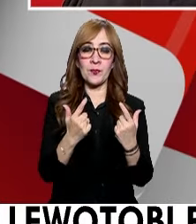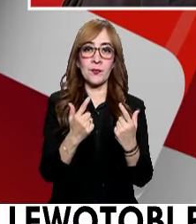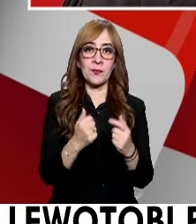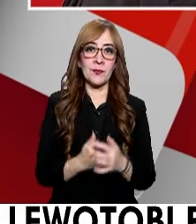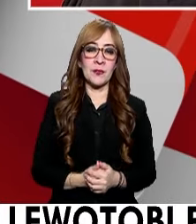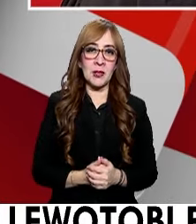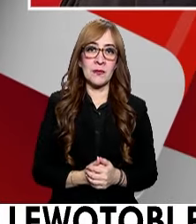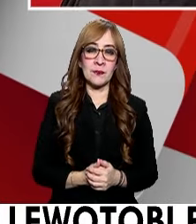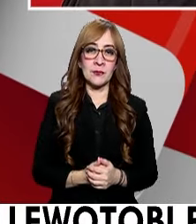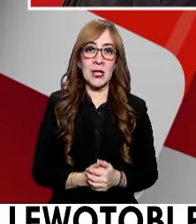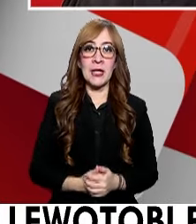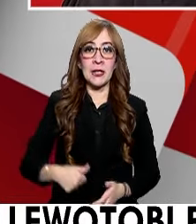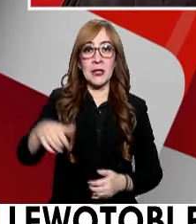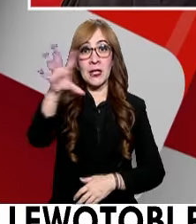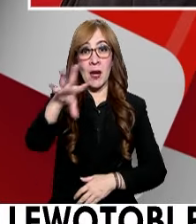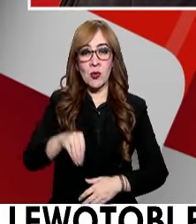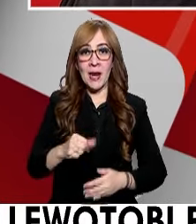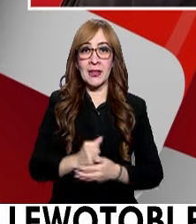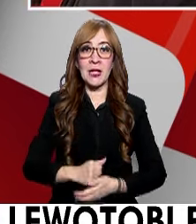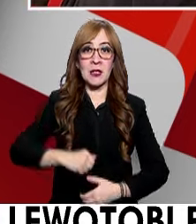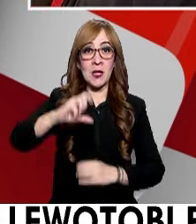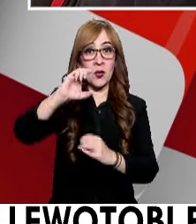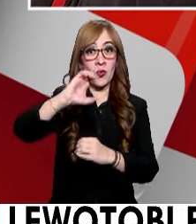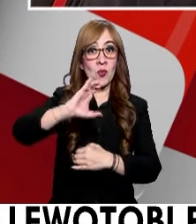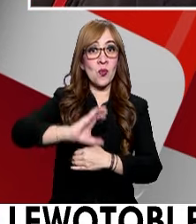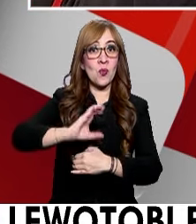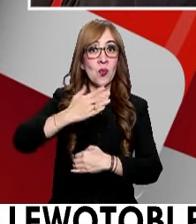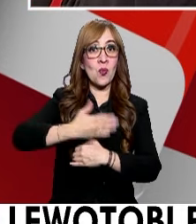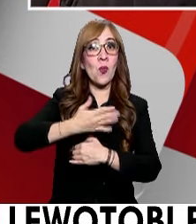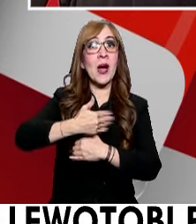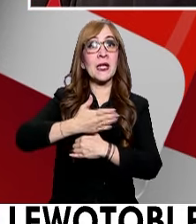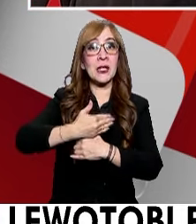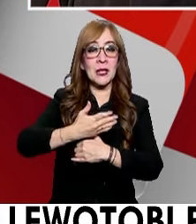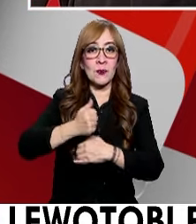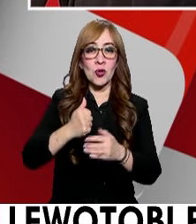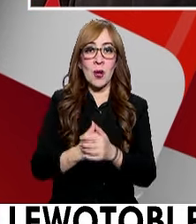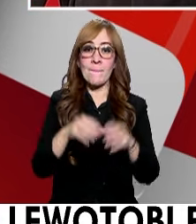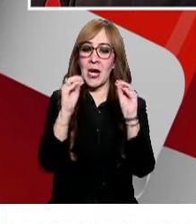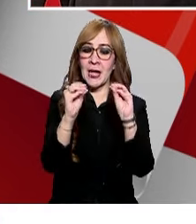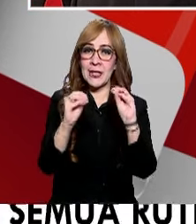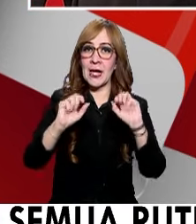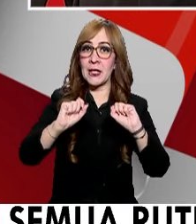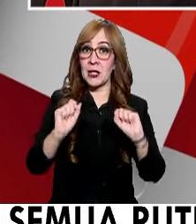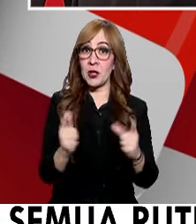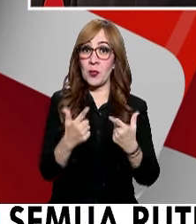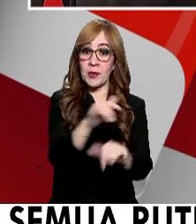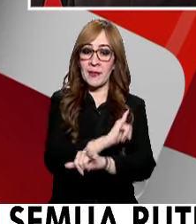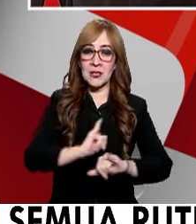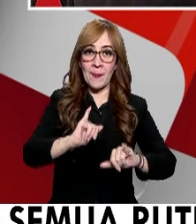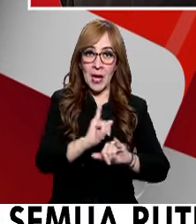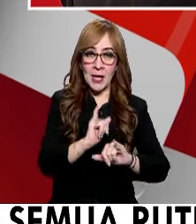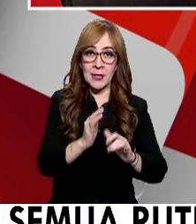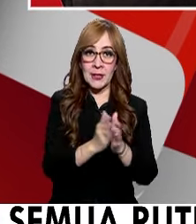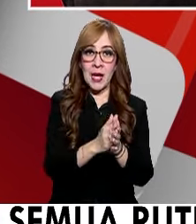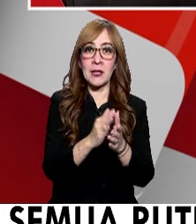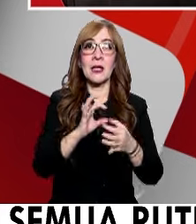filosofi di Kabupaten Kota Waringin timur yaitu mengajarkan hidup kebersamaan dan